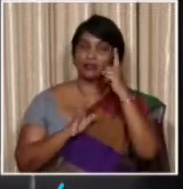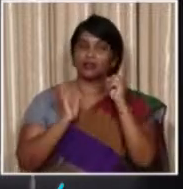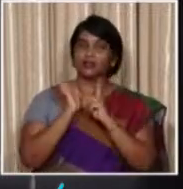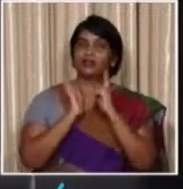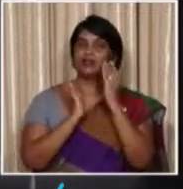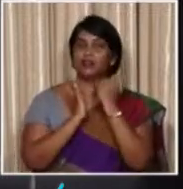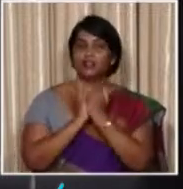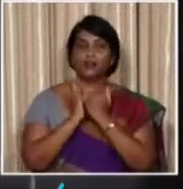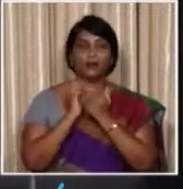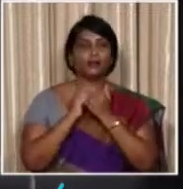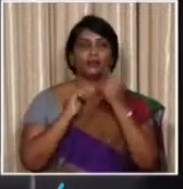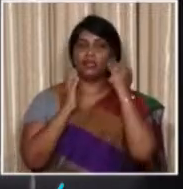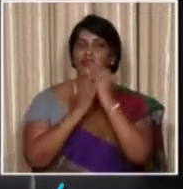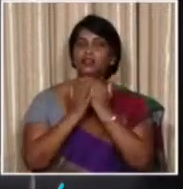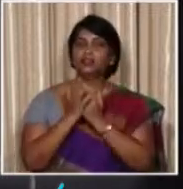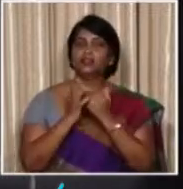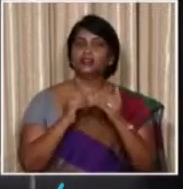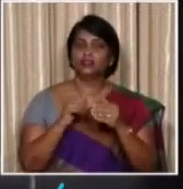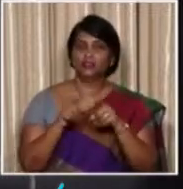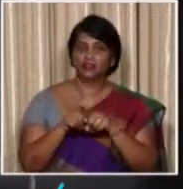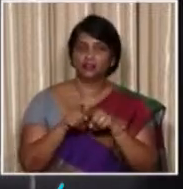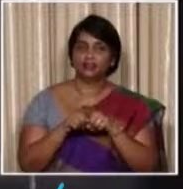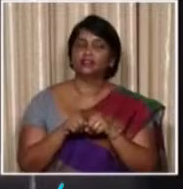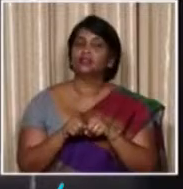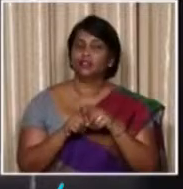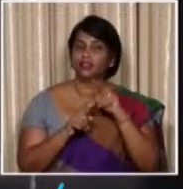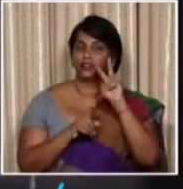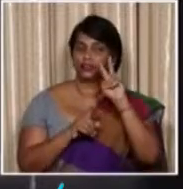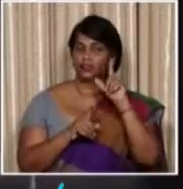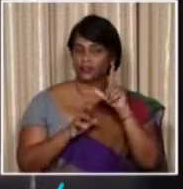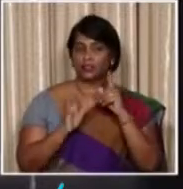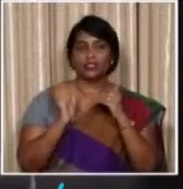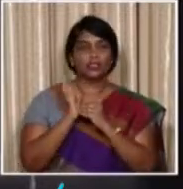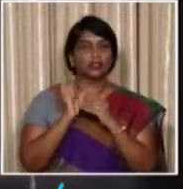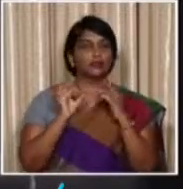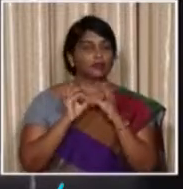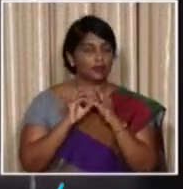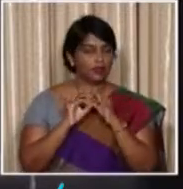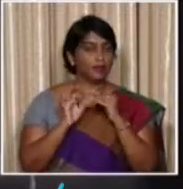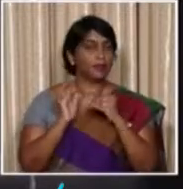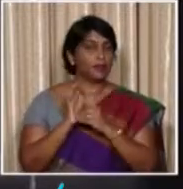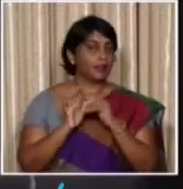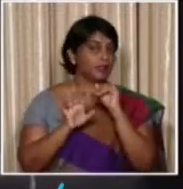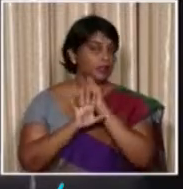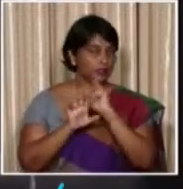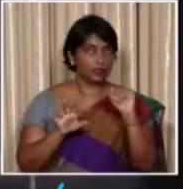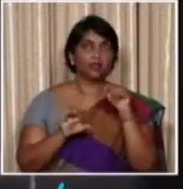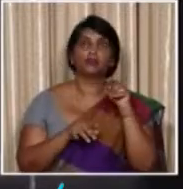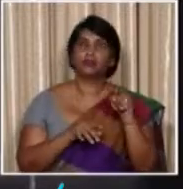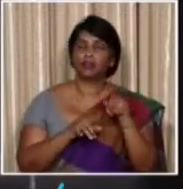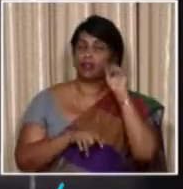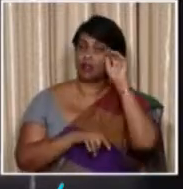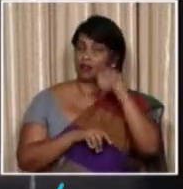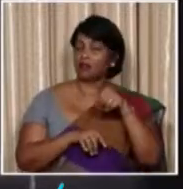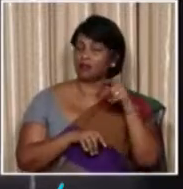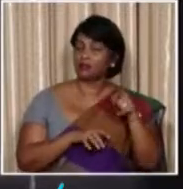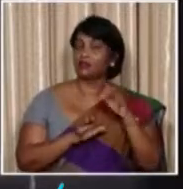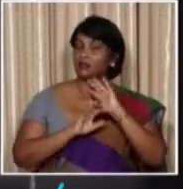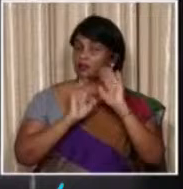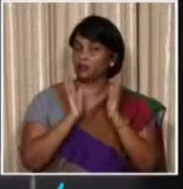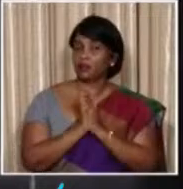130000 varshayakata eke miyanne 7.7 Zimbabwe janagahane miliyana 16